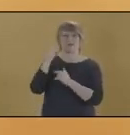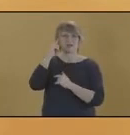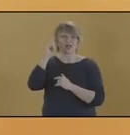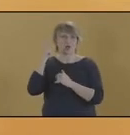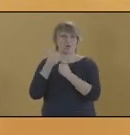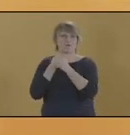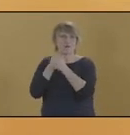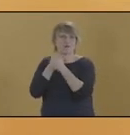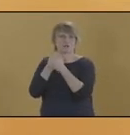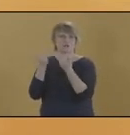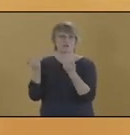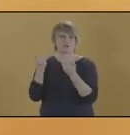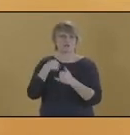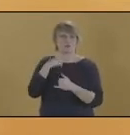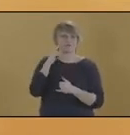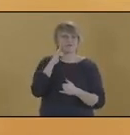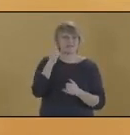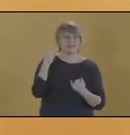ich